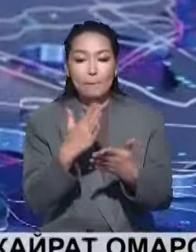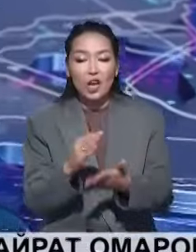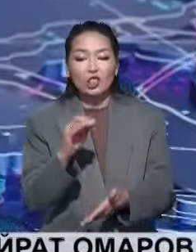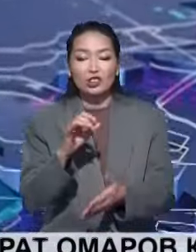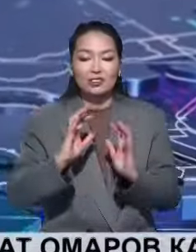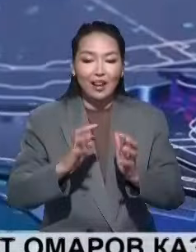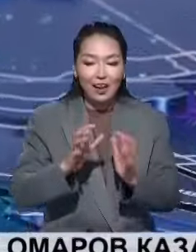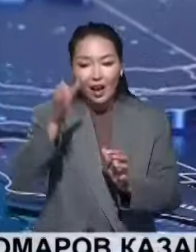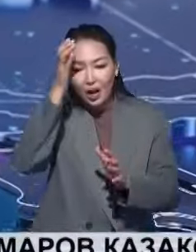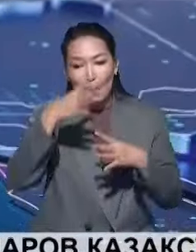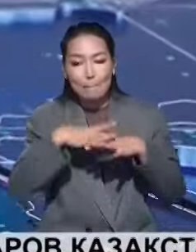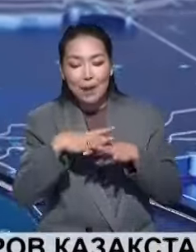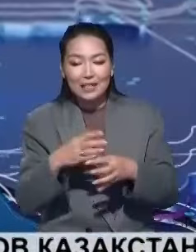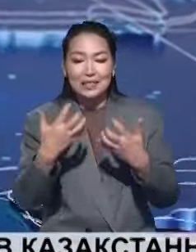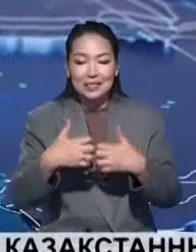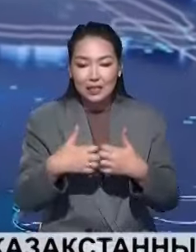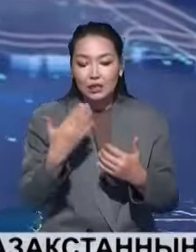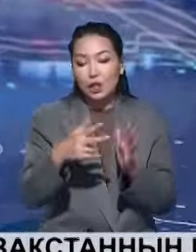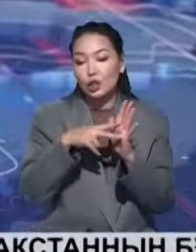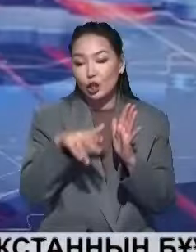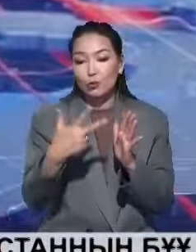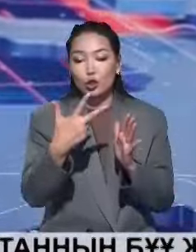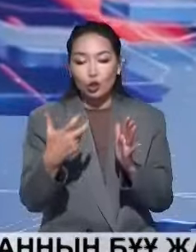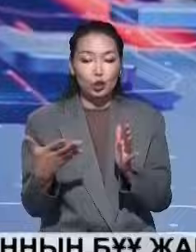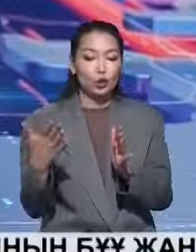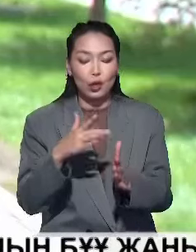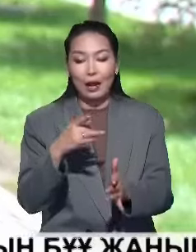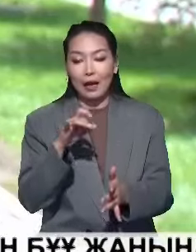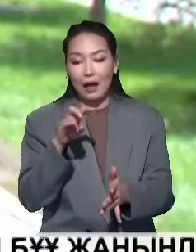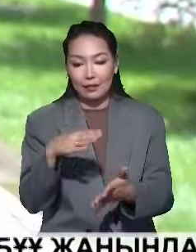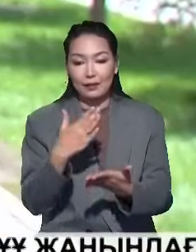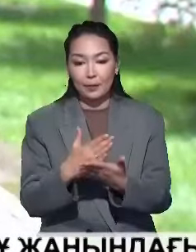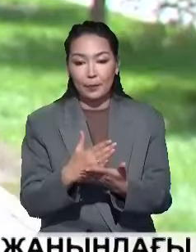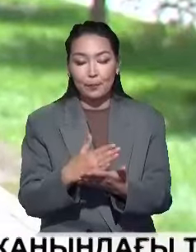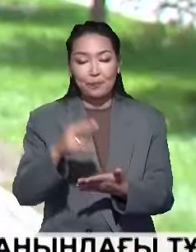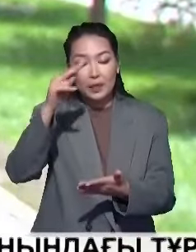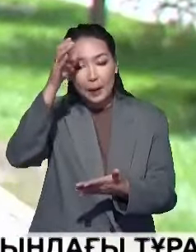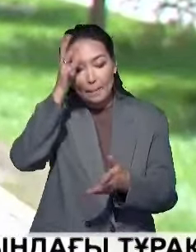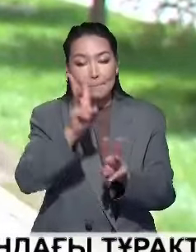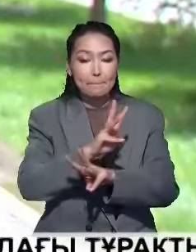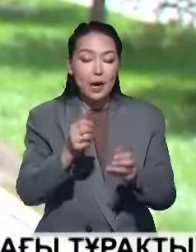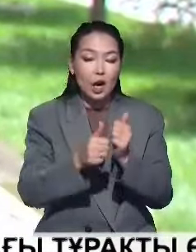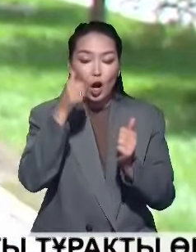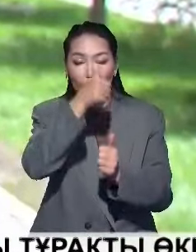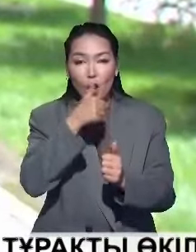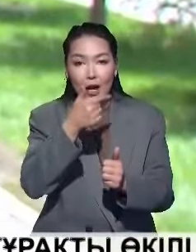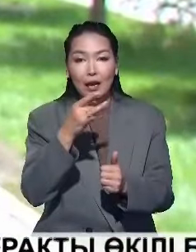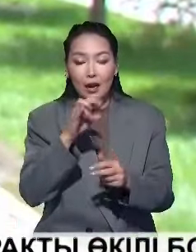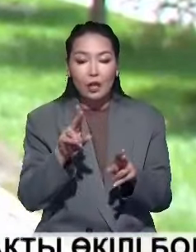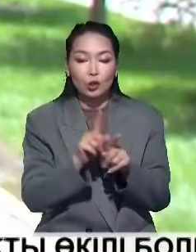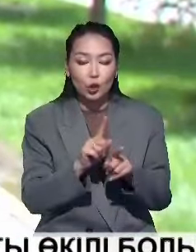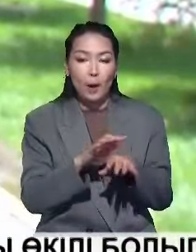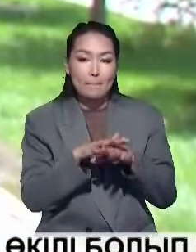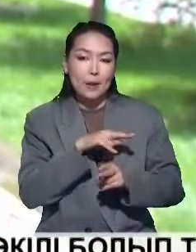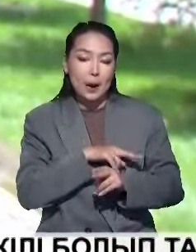ғылымдары математика және статистика бағытына 8300-ге жуық грант қарастырылып отыр. Білім министрлігі жыл сайын грант тізімін еңбек